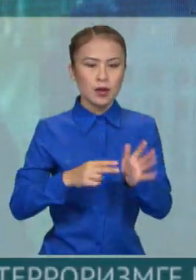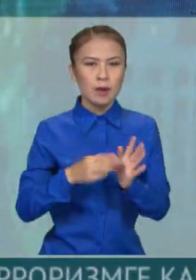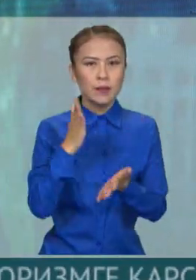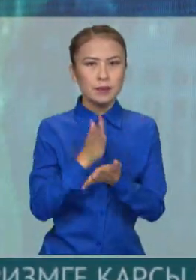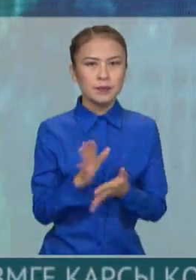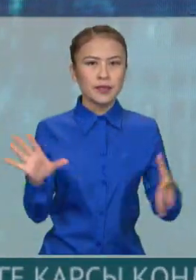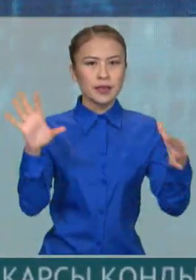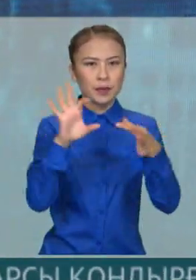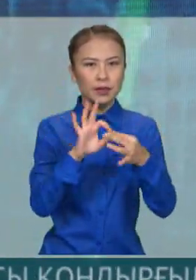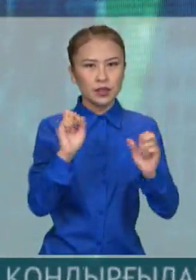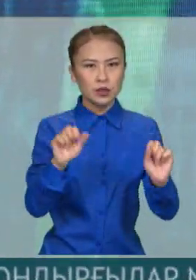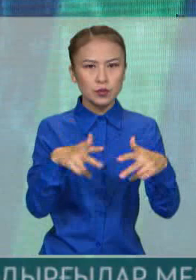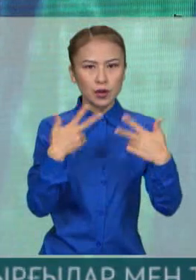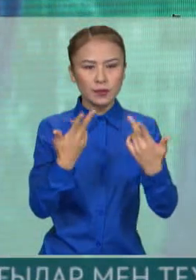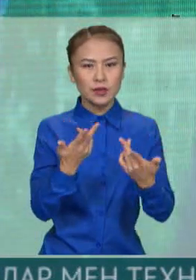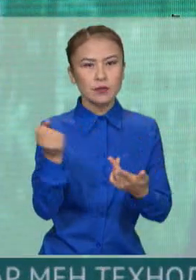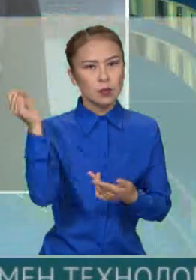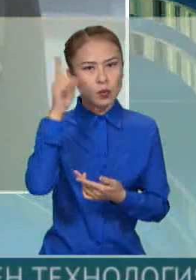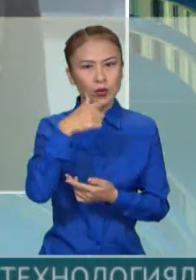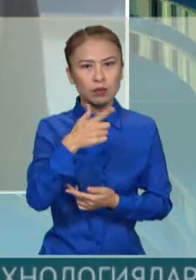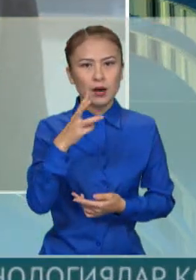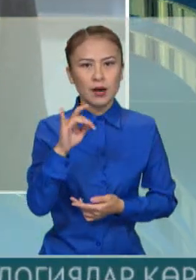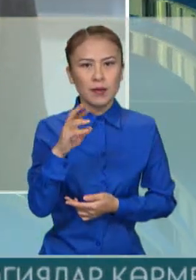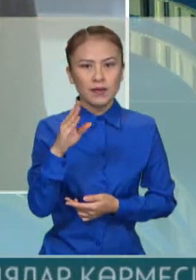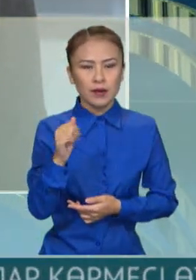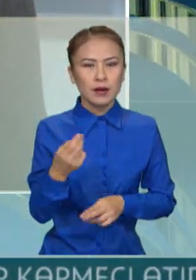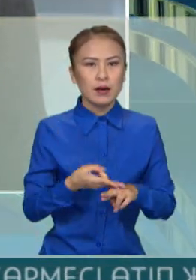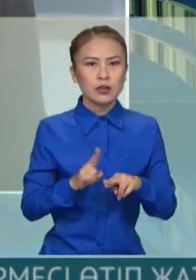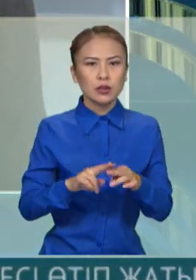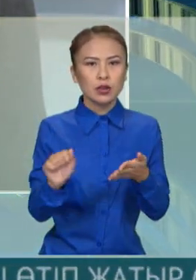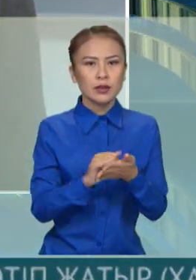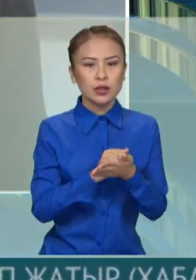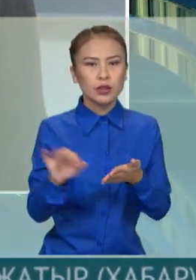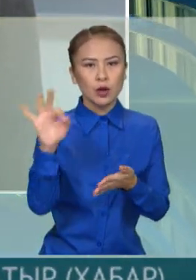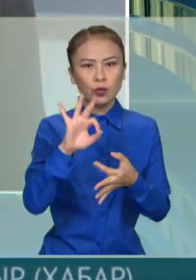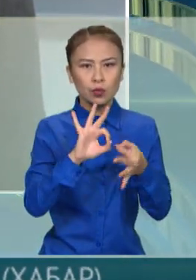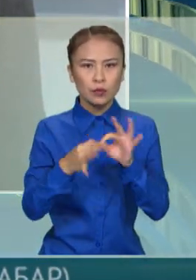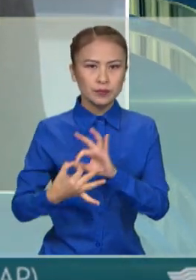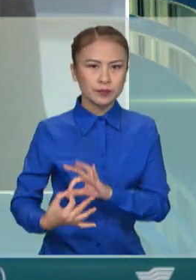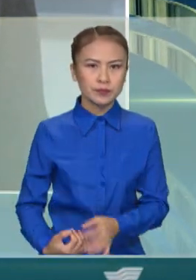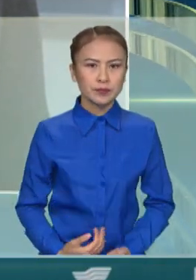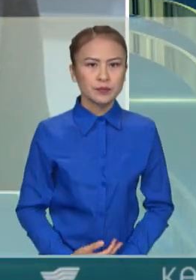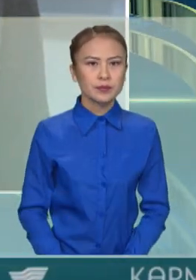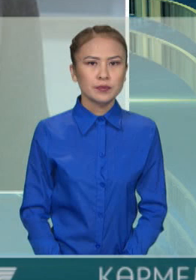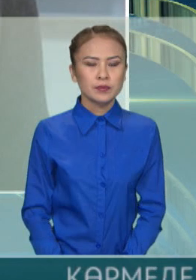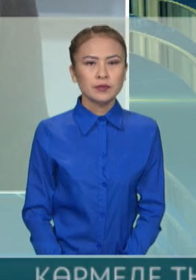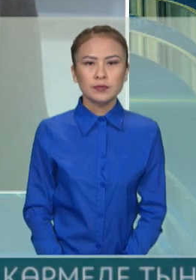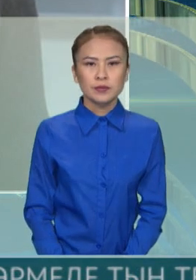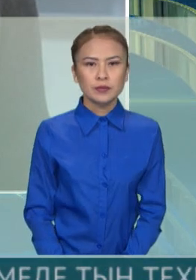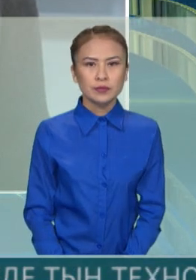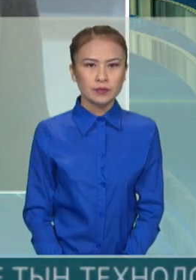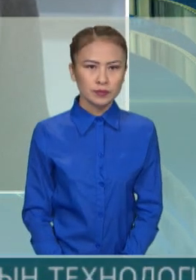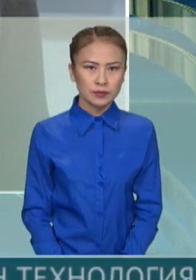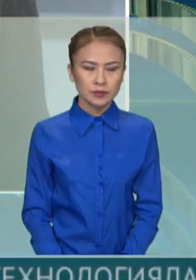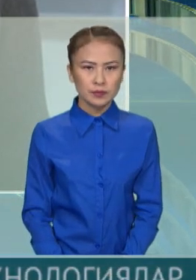жобалары бар. Бізбен тікелей байланысқа шығып тұрған әріптесім Гүлжан Марқабаева қаралған құжаттар жайында толығырақ айтып береді. Гүлжан, қайырлы